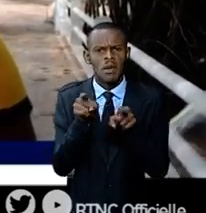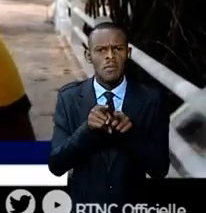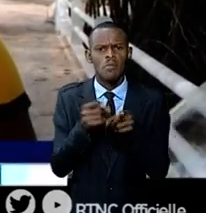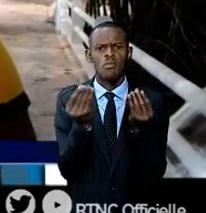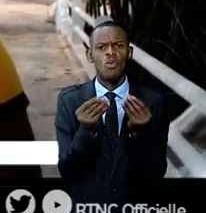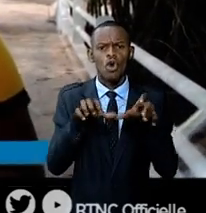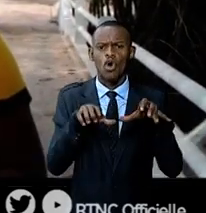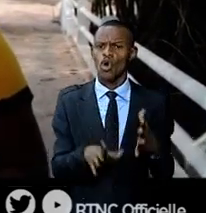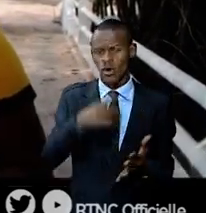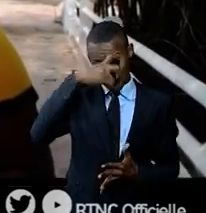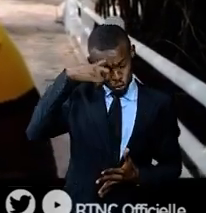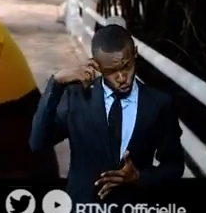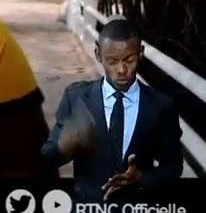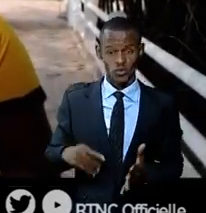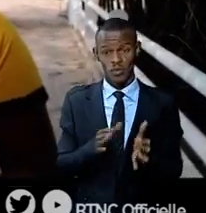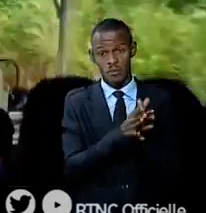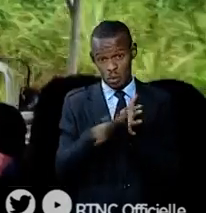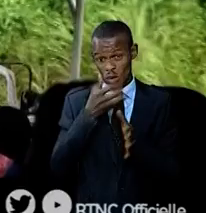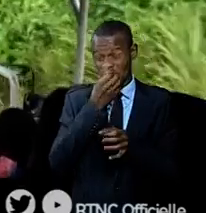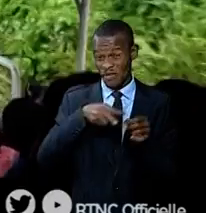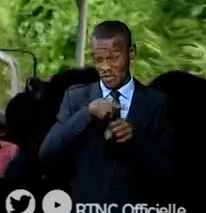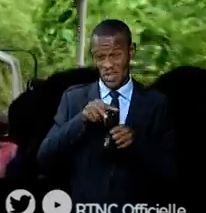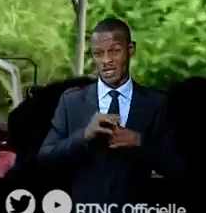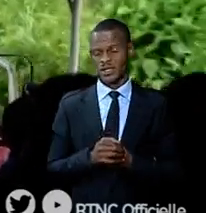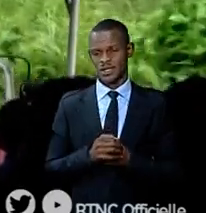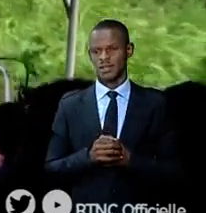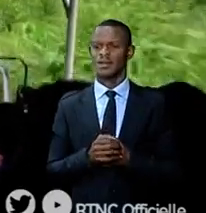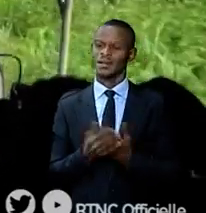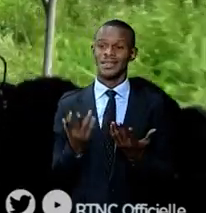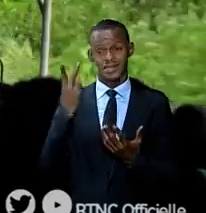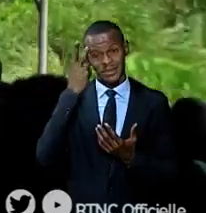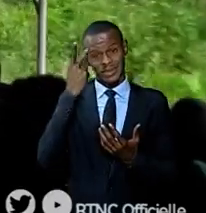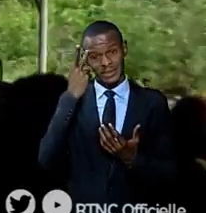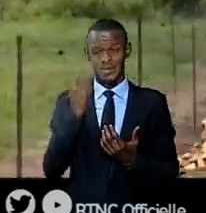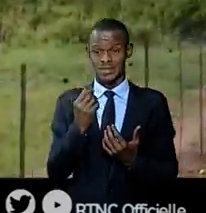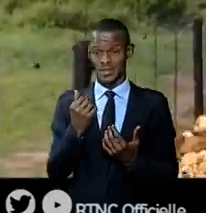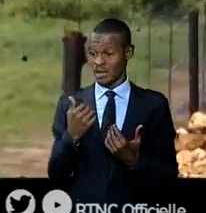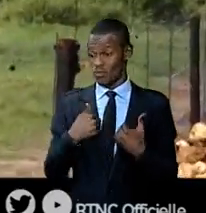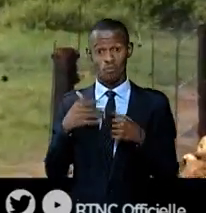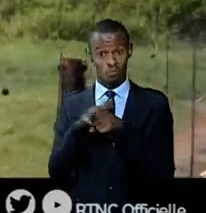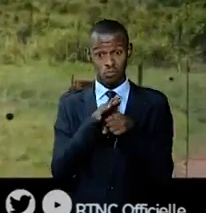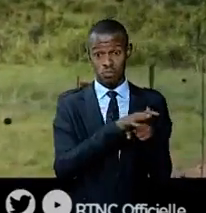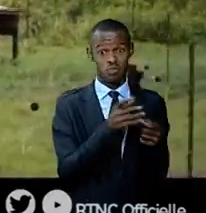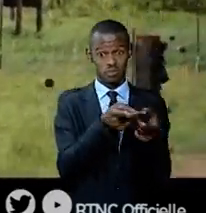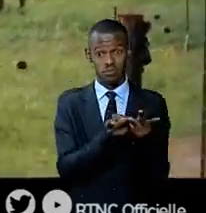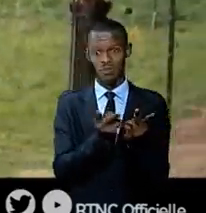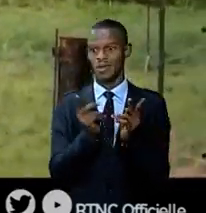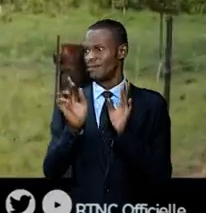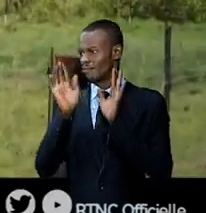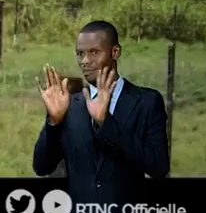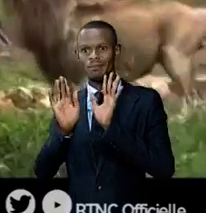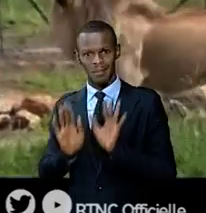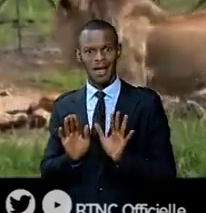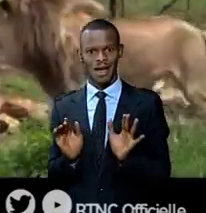très difficile de la COVID-19. Kinshasa la Belle a beaucoup à offrir pour faire le bonheur des touristes